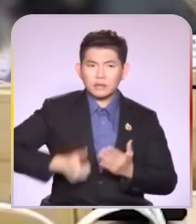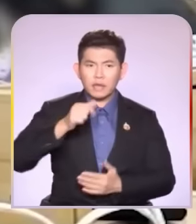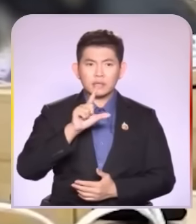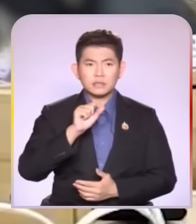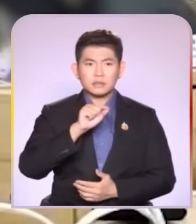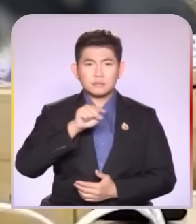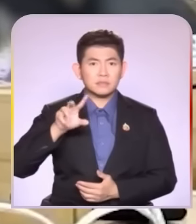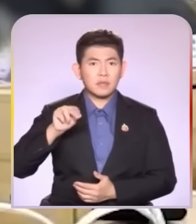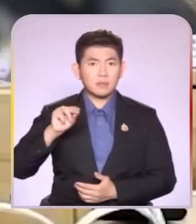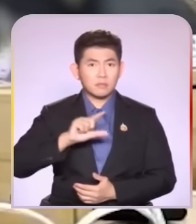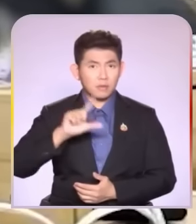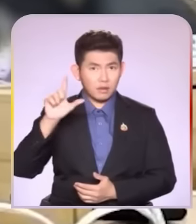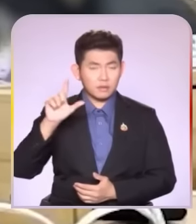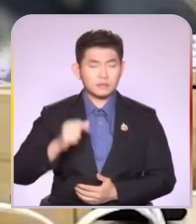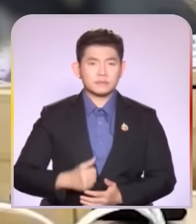สบาย